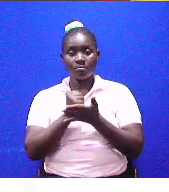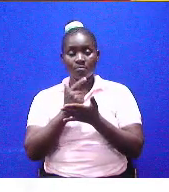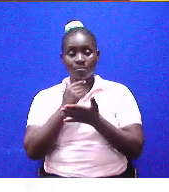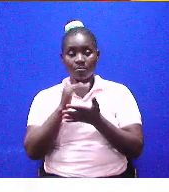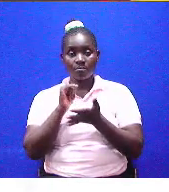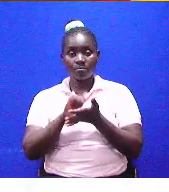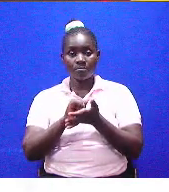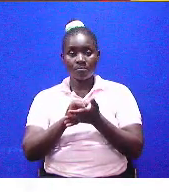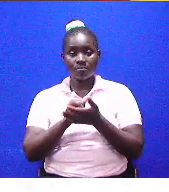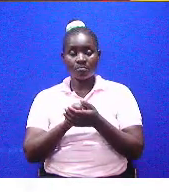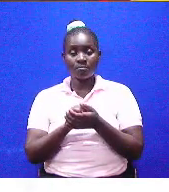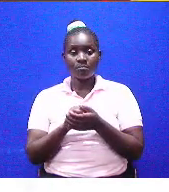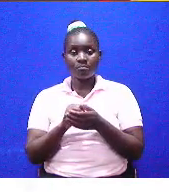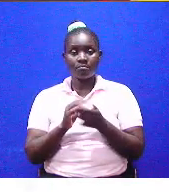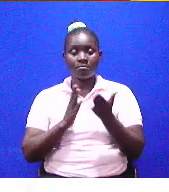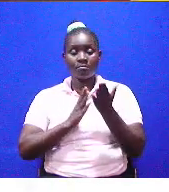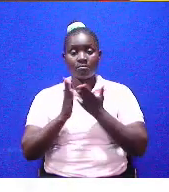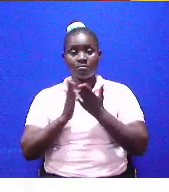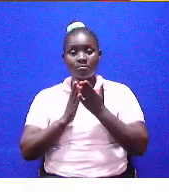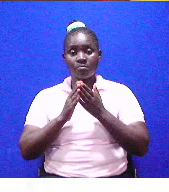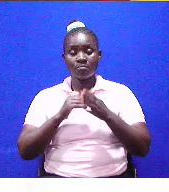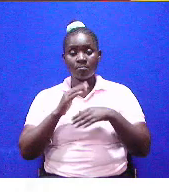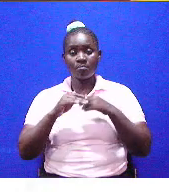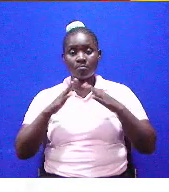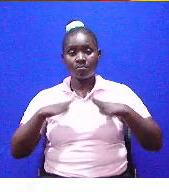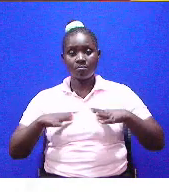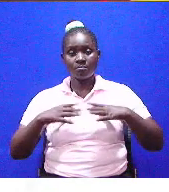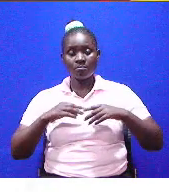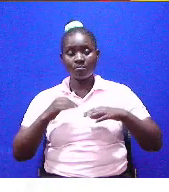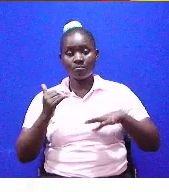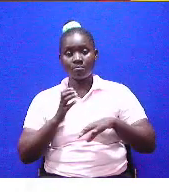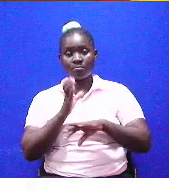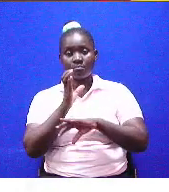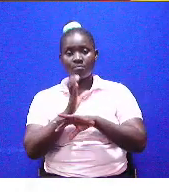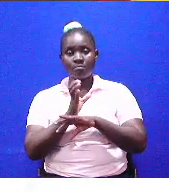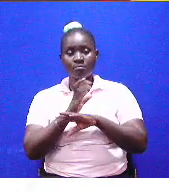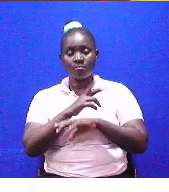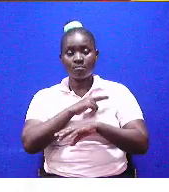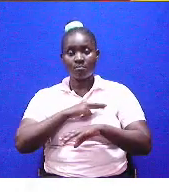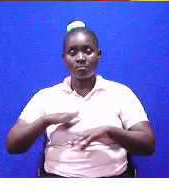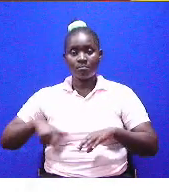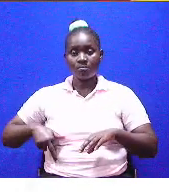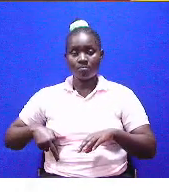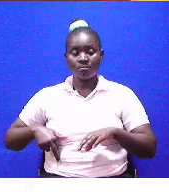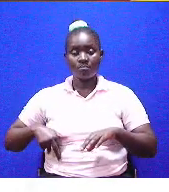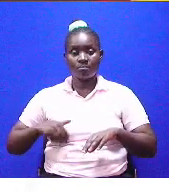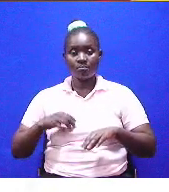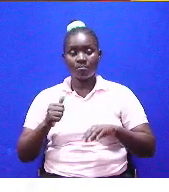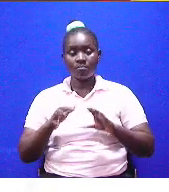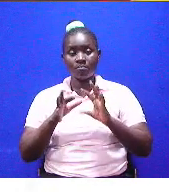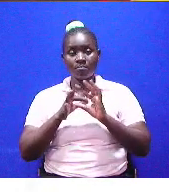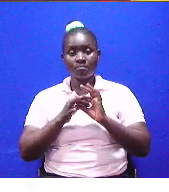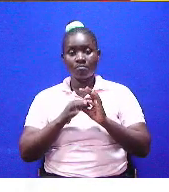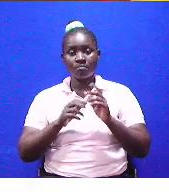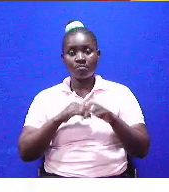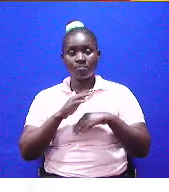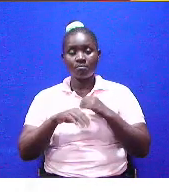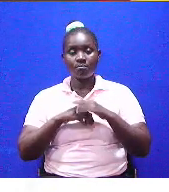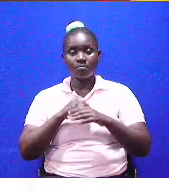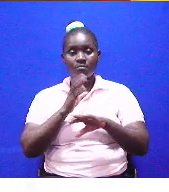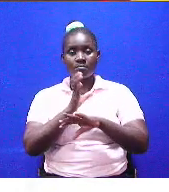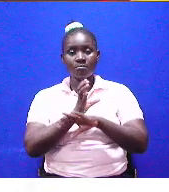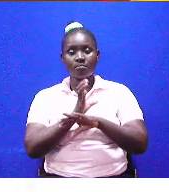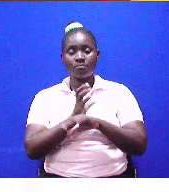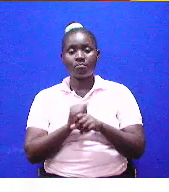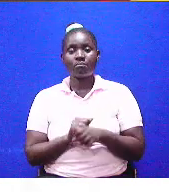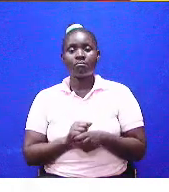birubuna nenyara kuru wabu kuru wabu kuchia sa wanto wansi patati kuligere liye dini asoko tewe nchiria mjo kunyara kubugata ni ya wanto wansi kuru wachikanisa chonsu muna toku manjigo ni mulike